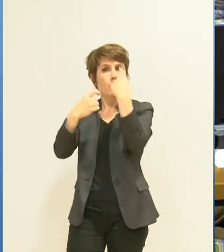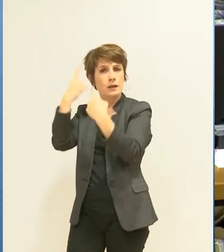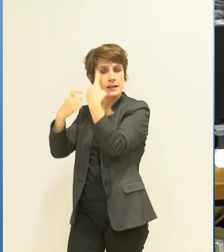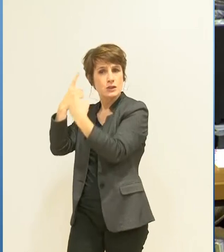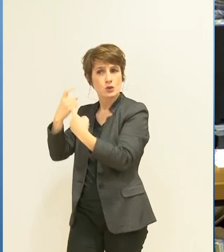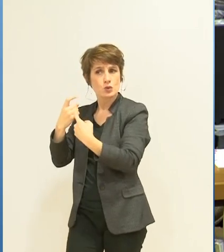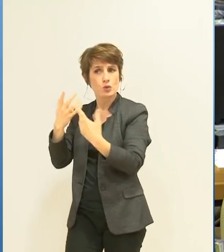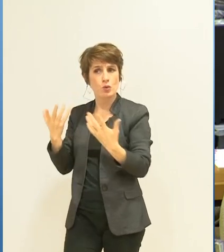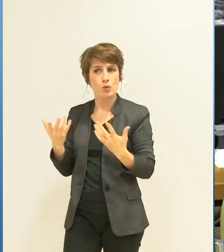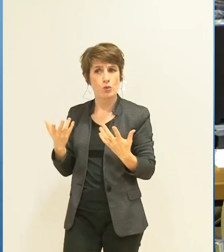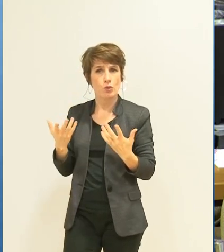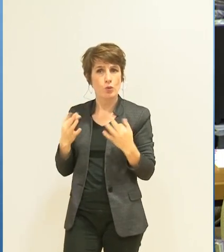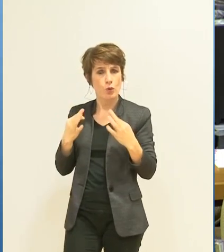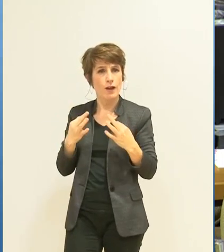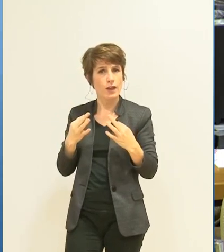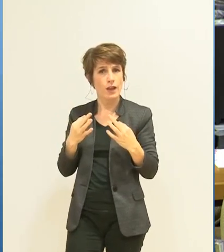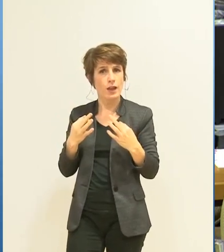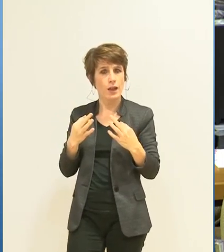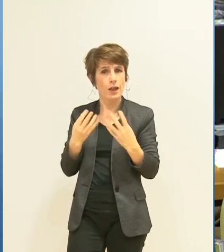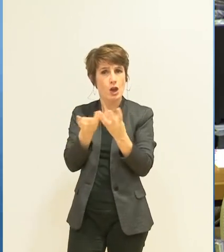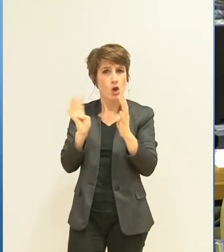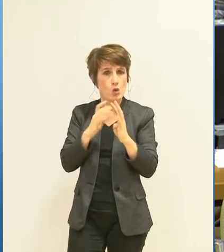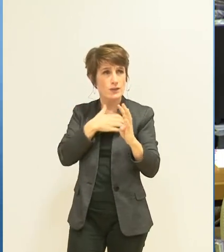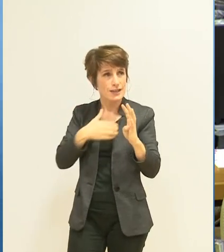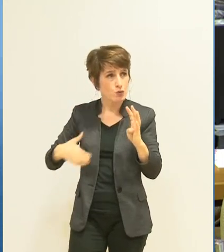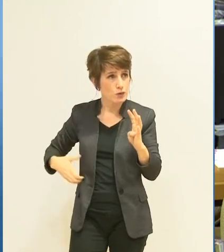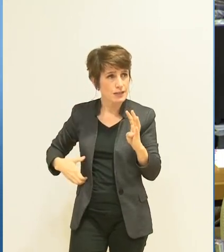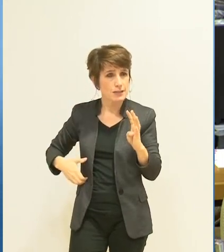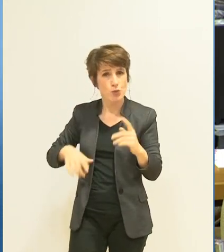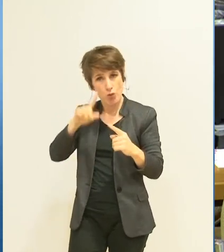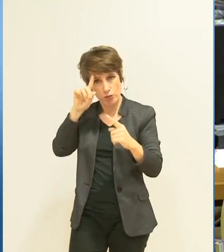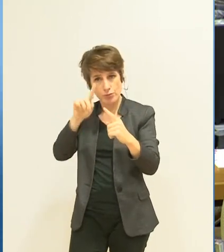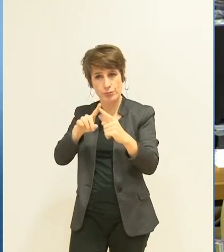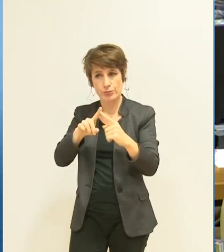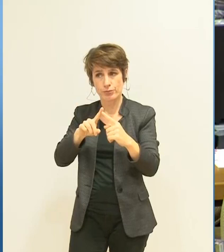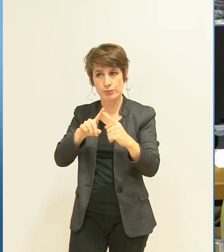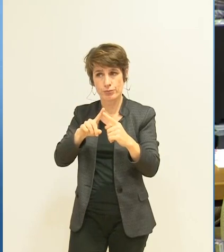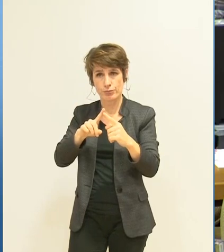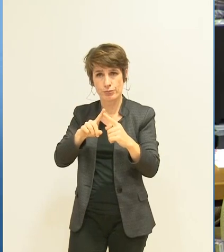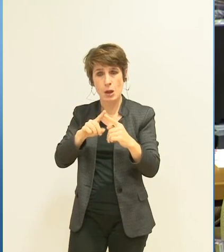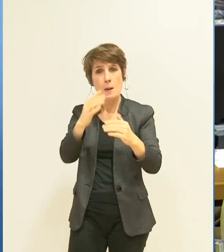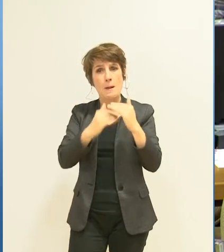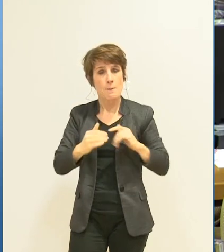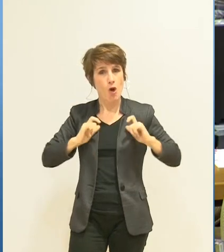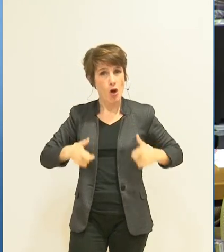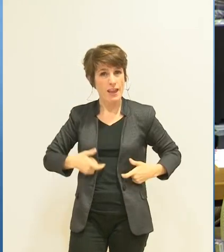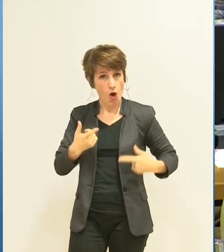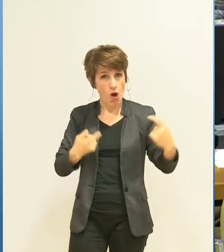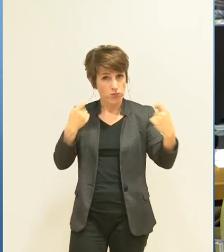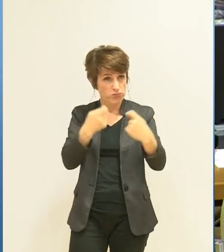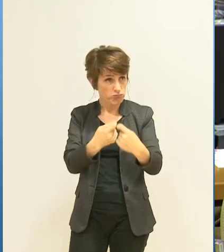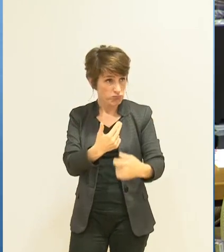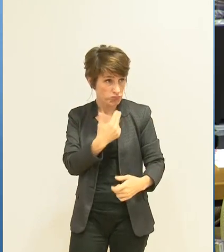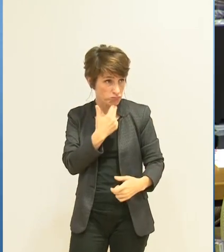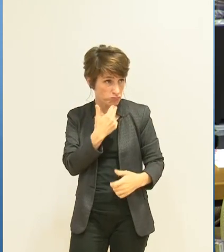peu de conseillers municipaux sur la pertinence d'un plan école alors que